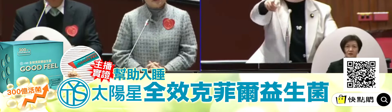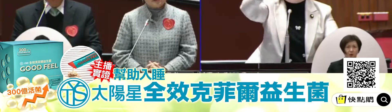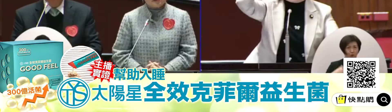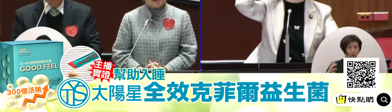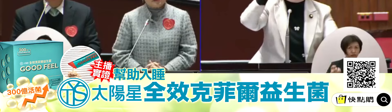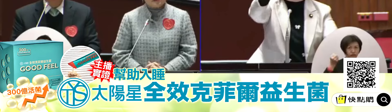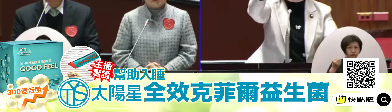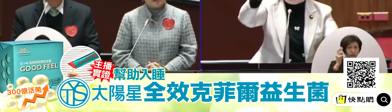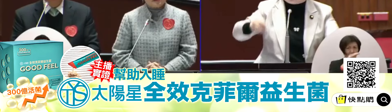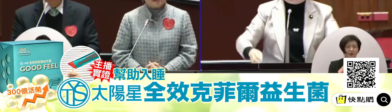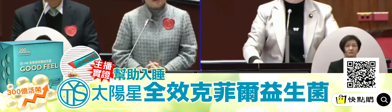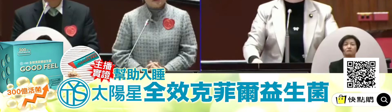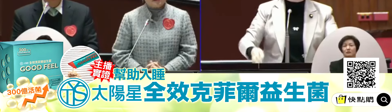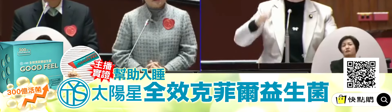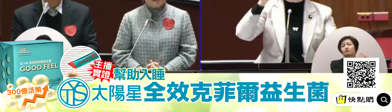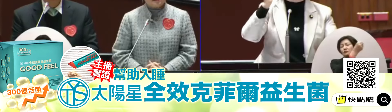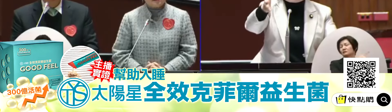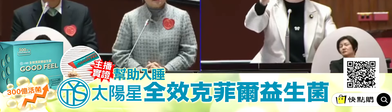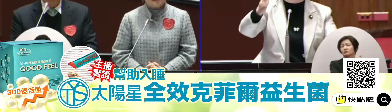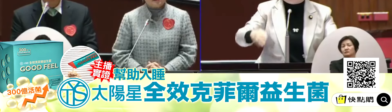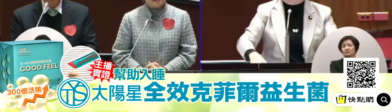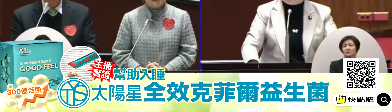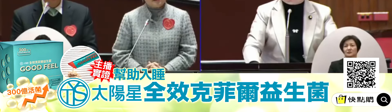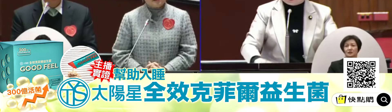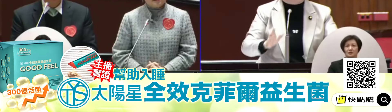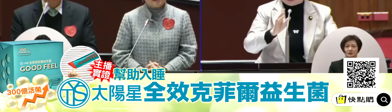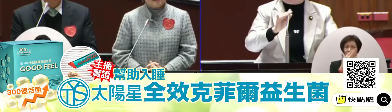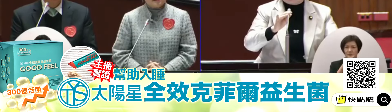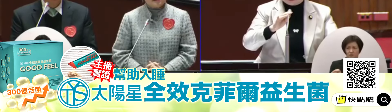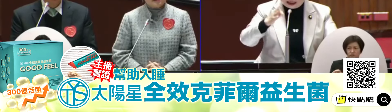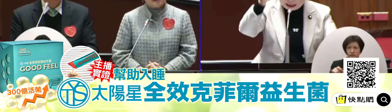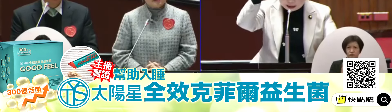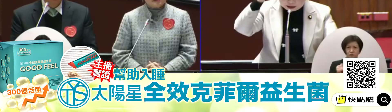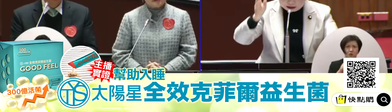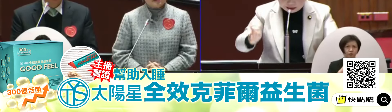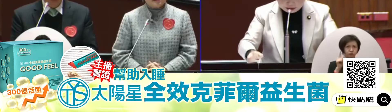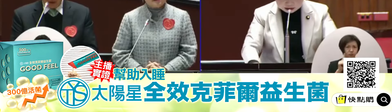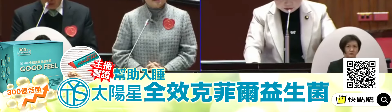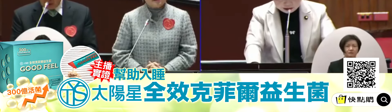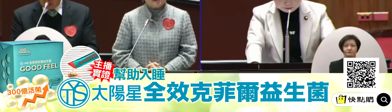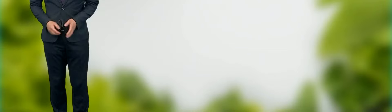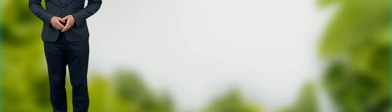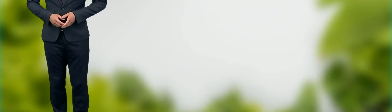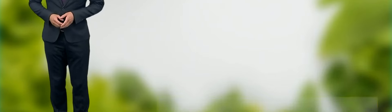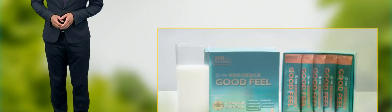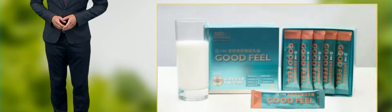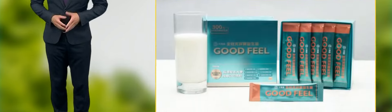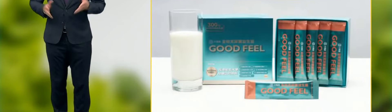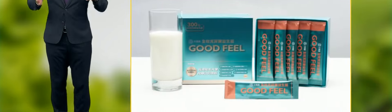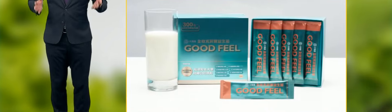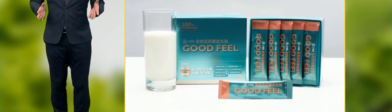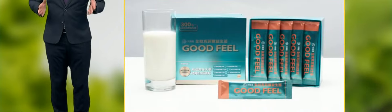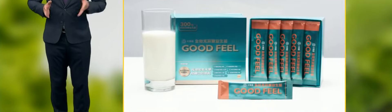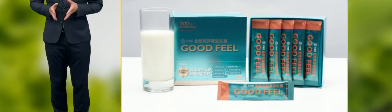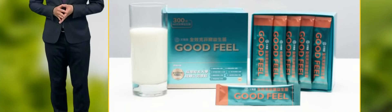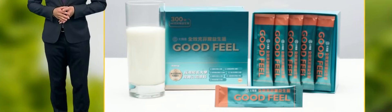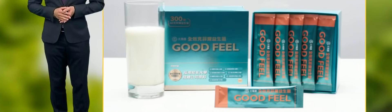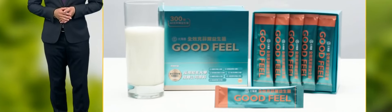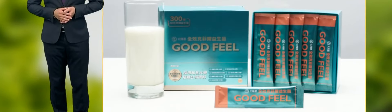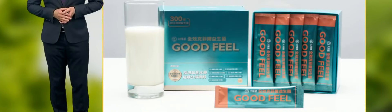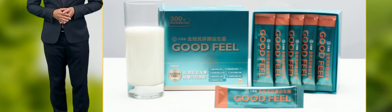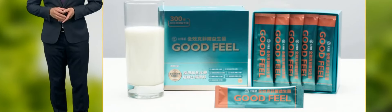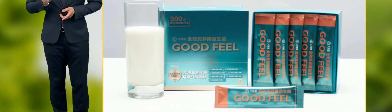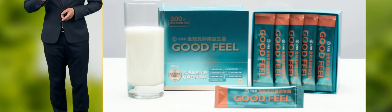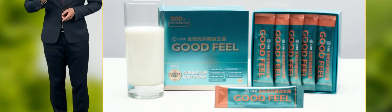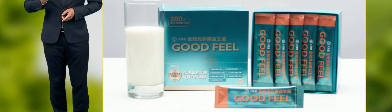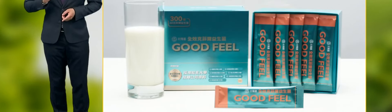求，你有权利怎么做？但是拜托以民生为主，好不好？谢谢你们两位请回。 太阳星全校克斐尔益生菌，我吃了